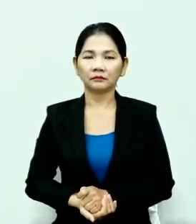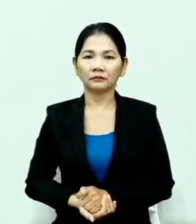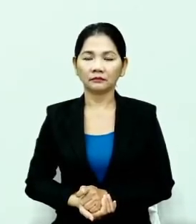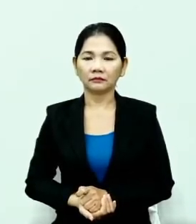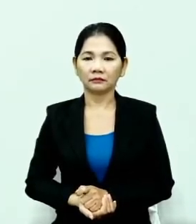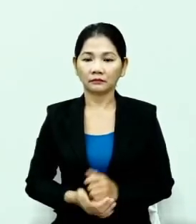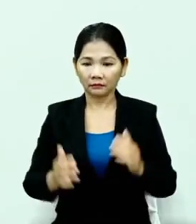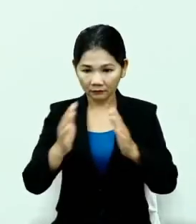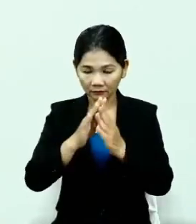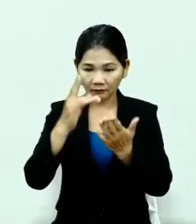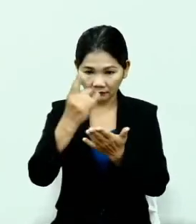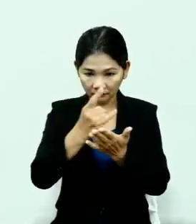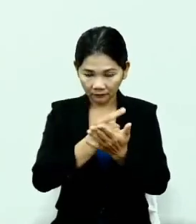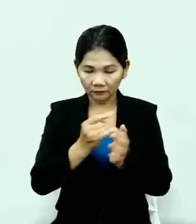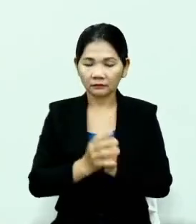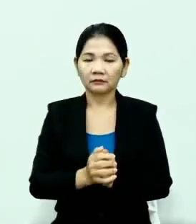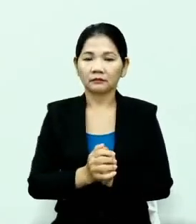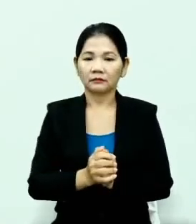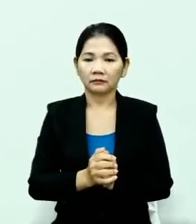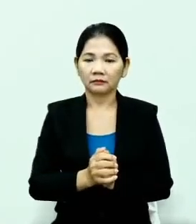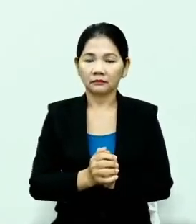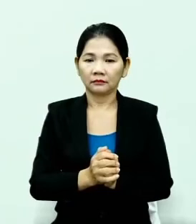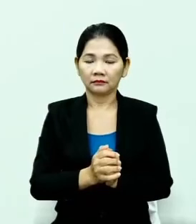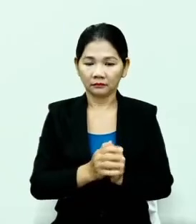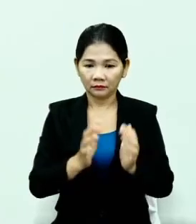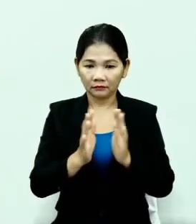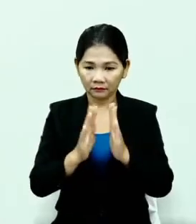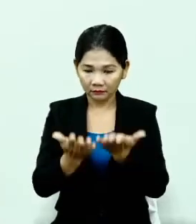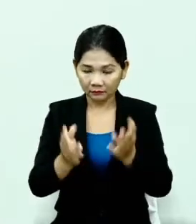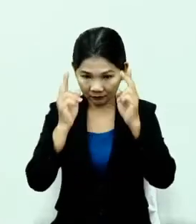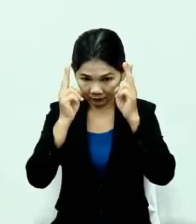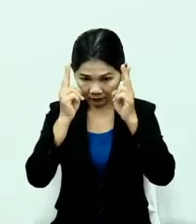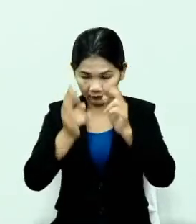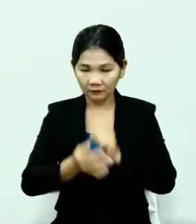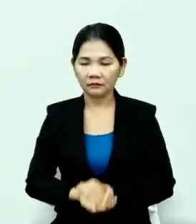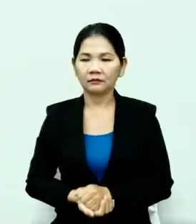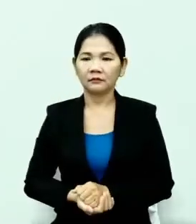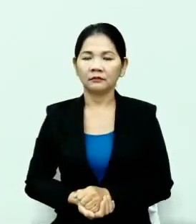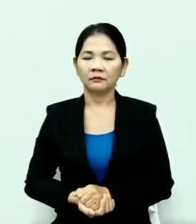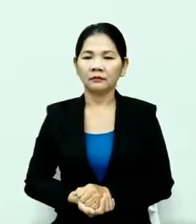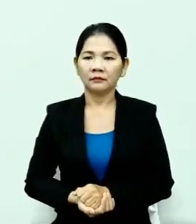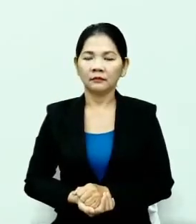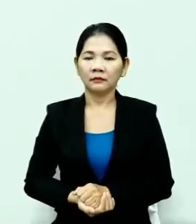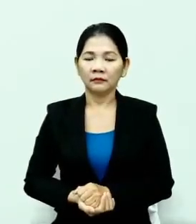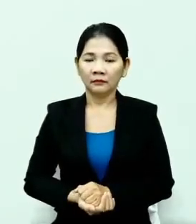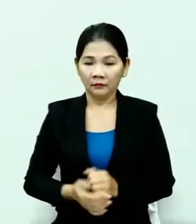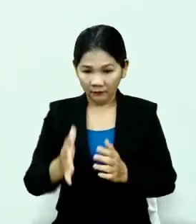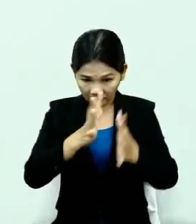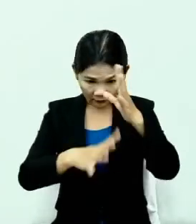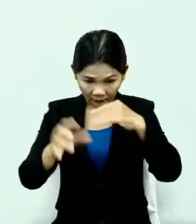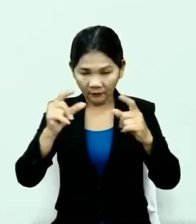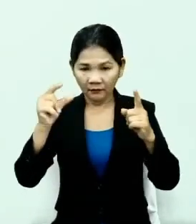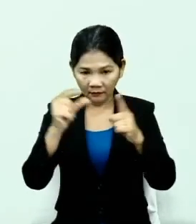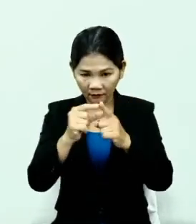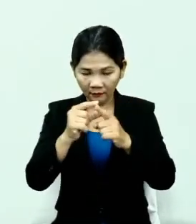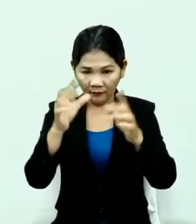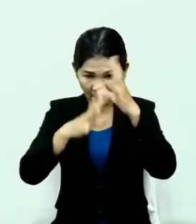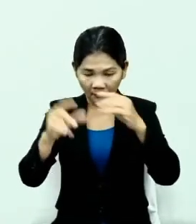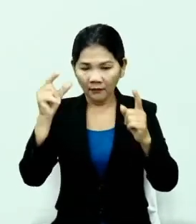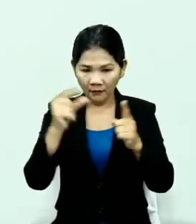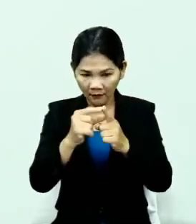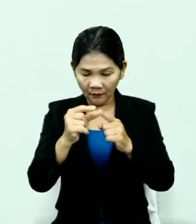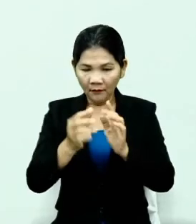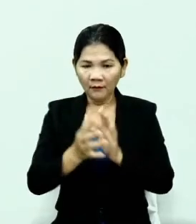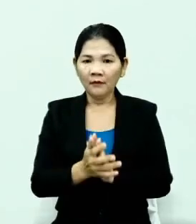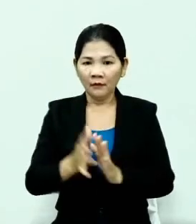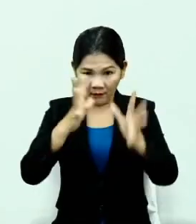Hai chùm bố mê riêng dưỡng cứ con. Cắt chùm lõng chánh bí dịp hai sạc sạc con nè con á. Chùm bố ca riêng bịa nè con. Chà, con chùm